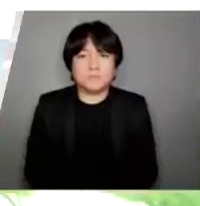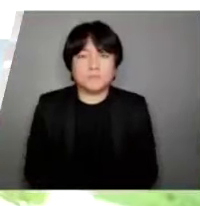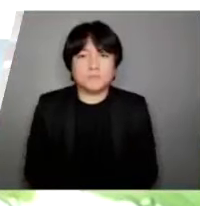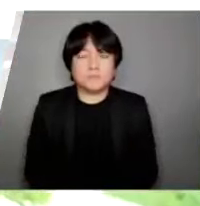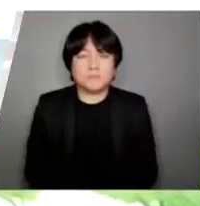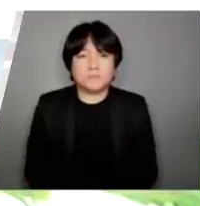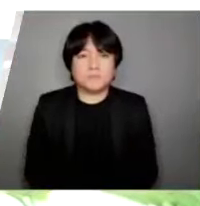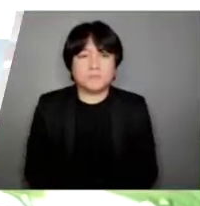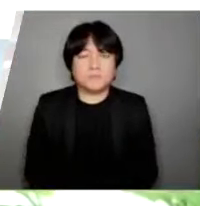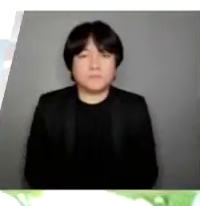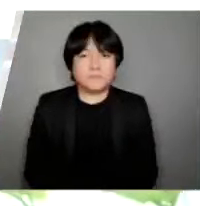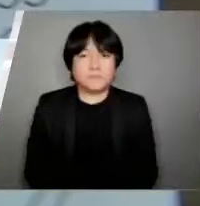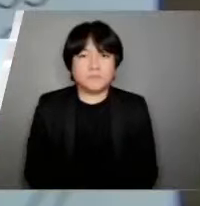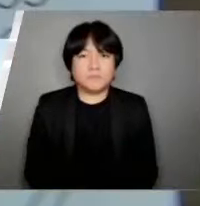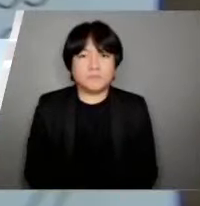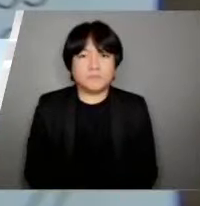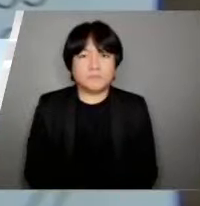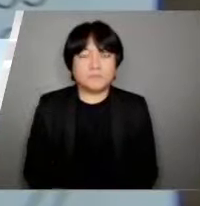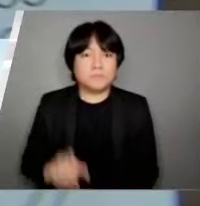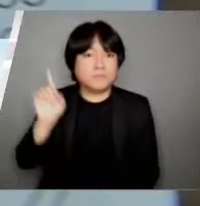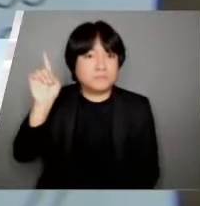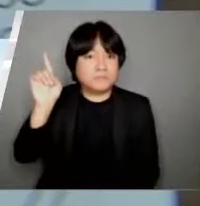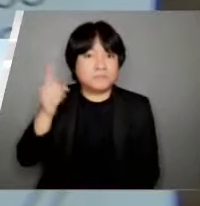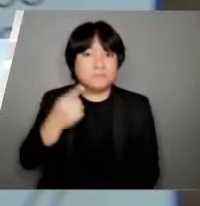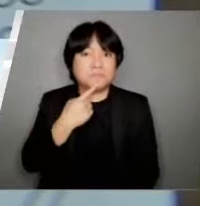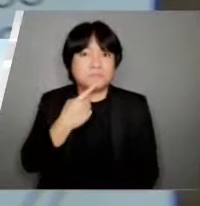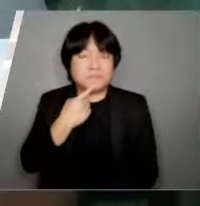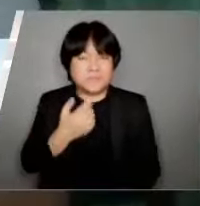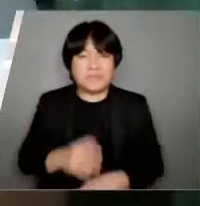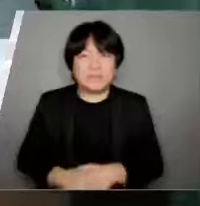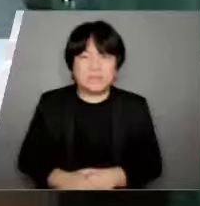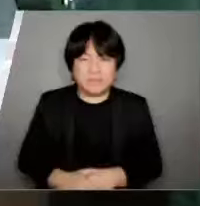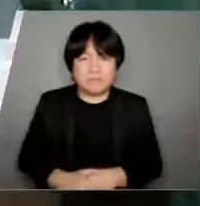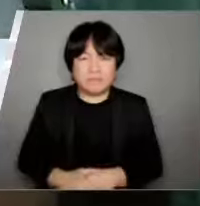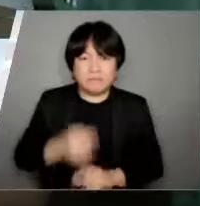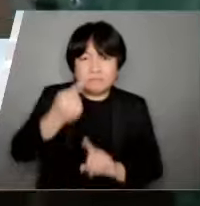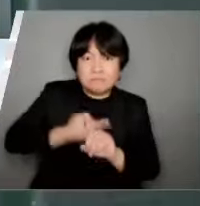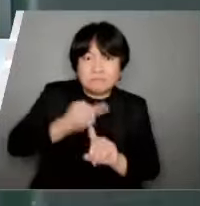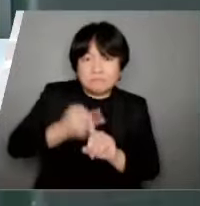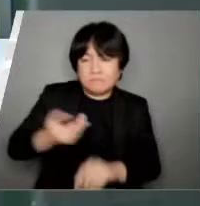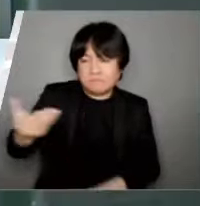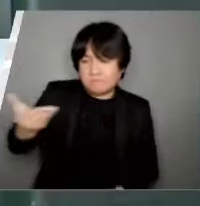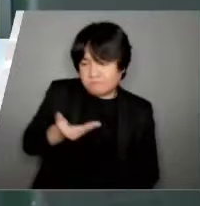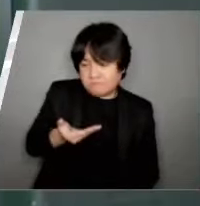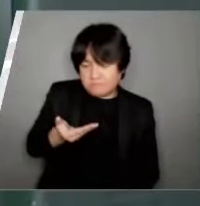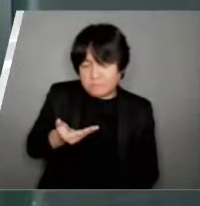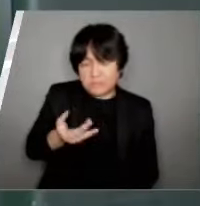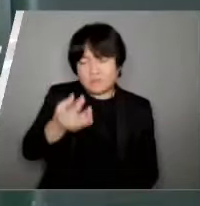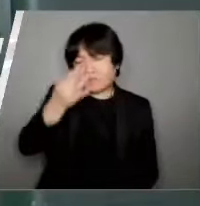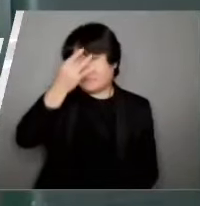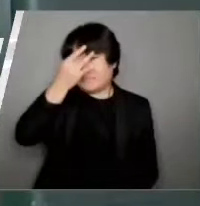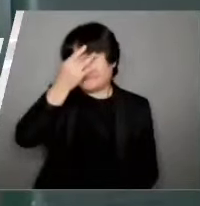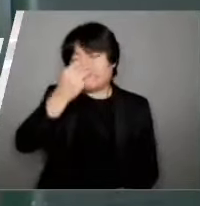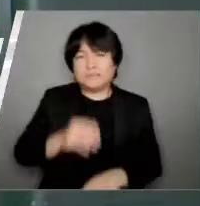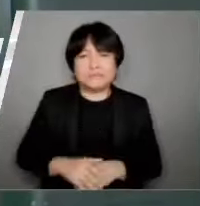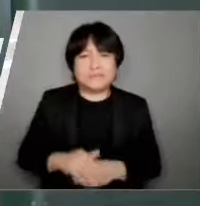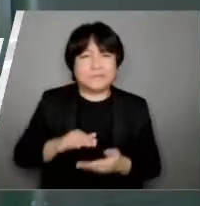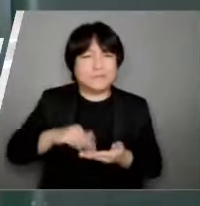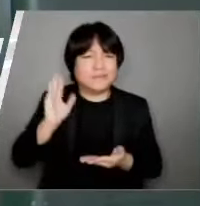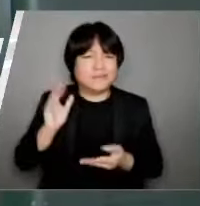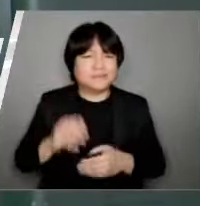Tuwing dumarating si Judith o Due Date, umaaray ang Meralco customer na si Tonyo. Nakakaiyak na lang eh.